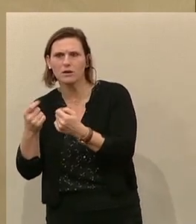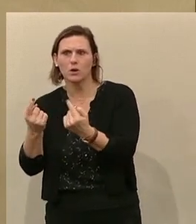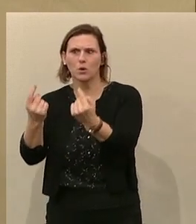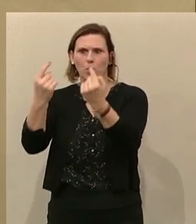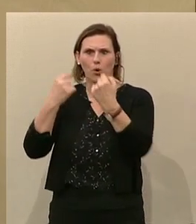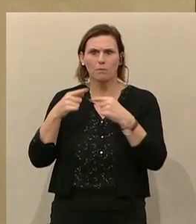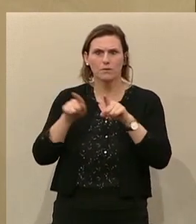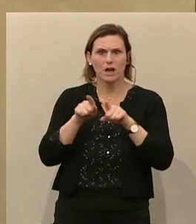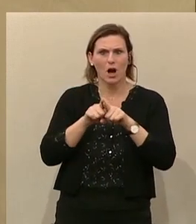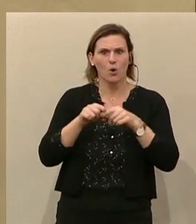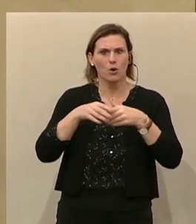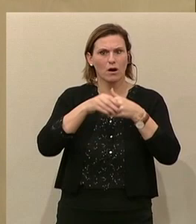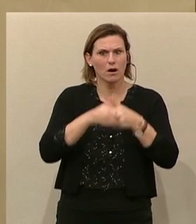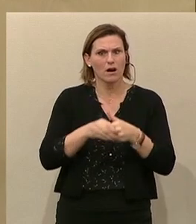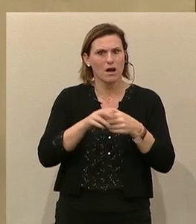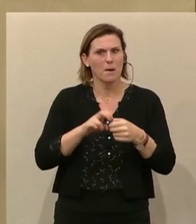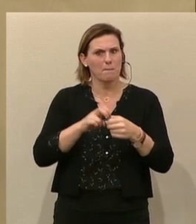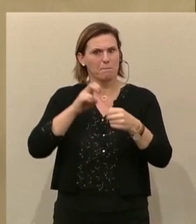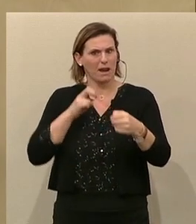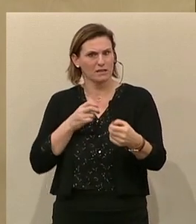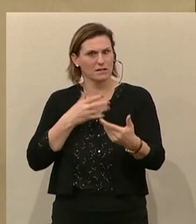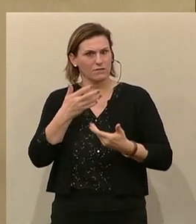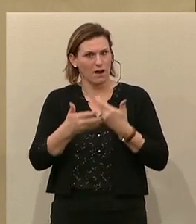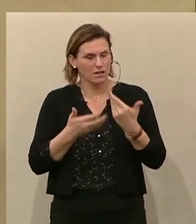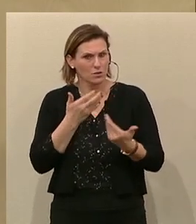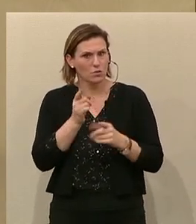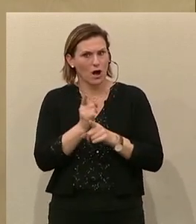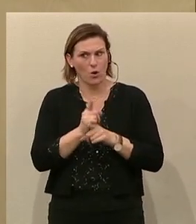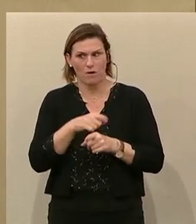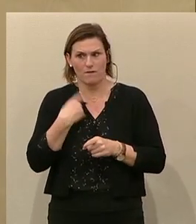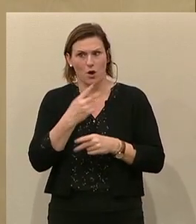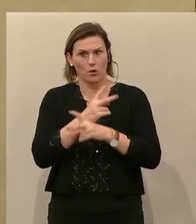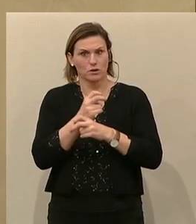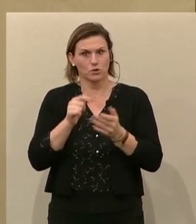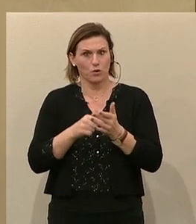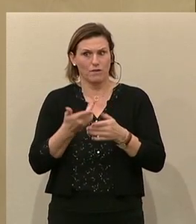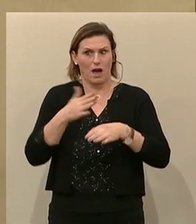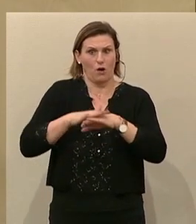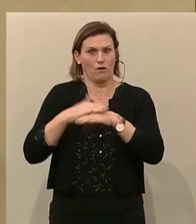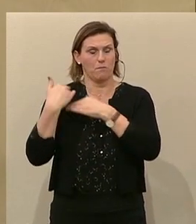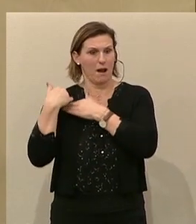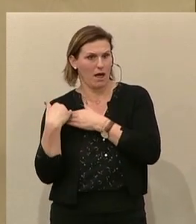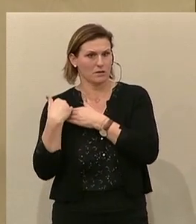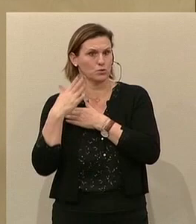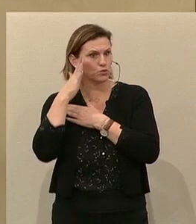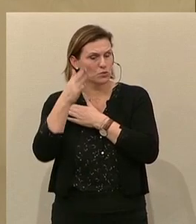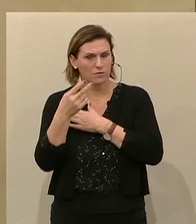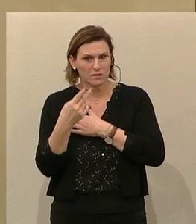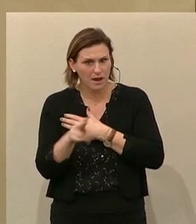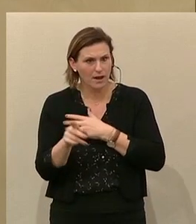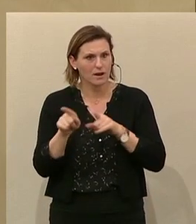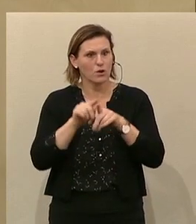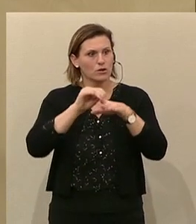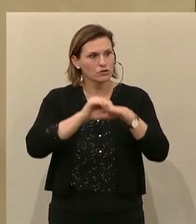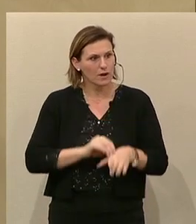die Brexit-Verhandlungen, wo wir sicherstellen müssen, dass Österreich als Nettozahler nicht noch mehr belastet wird in Zukunft. Und ein weiterer